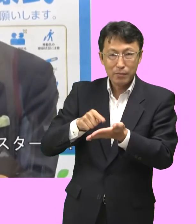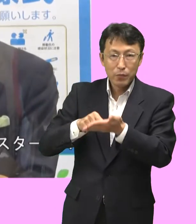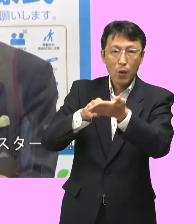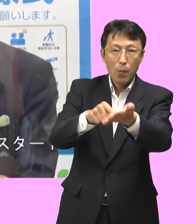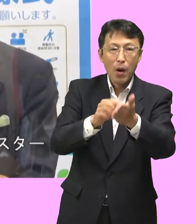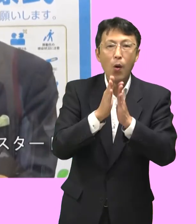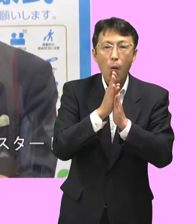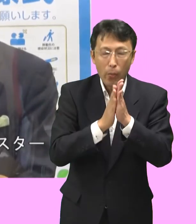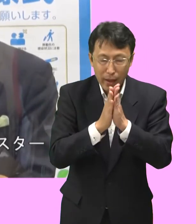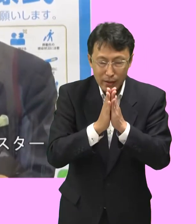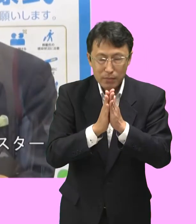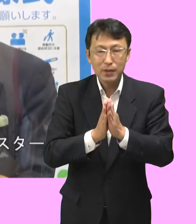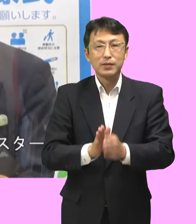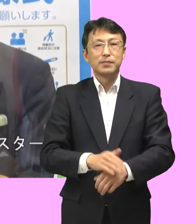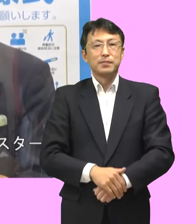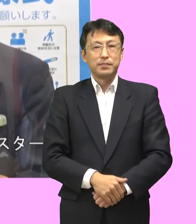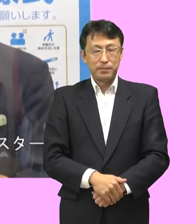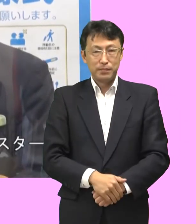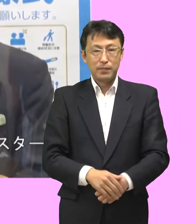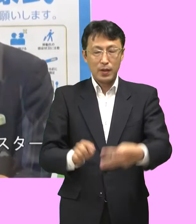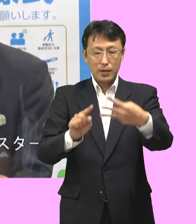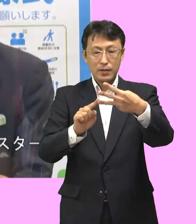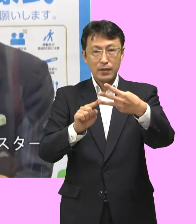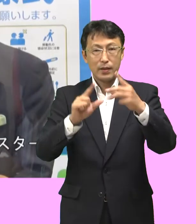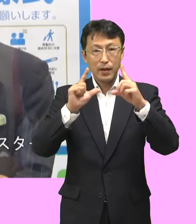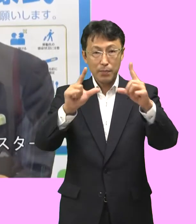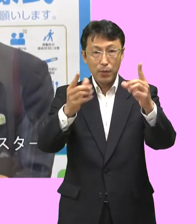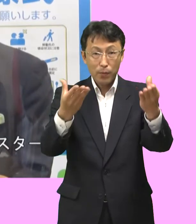2点目、3点目は以上であります。